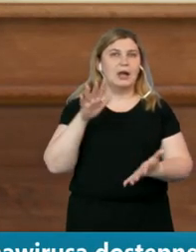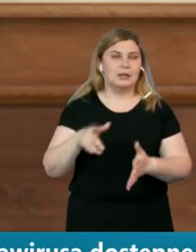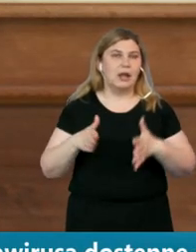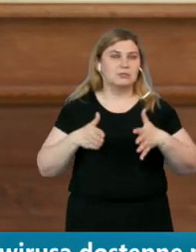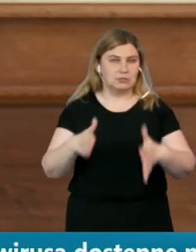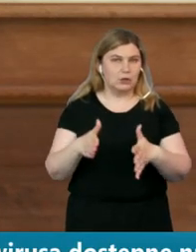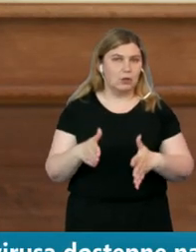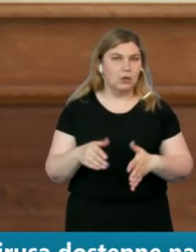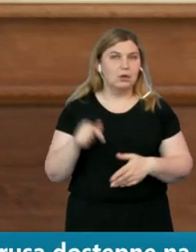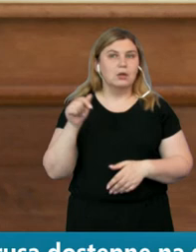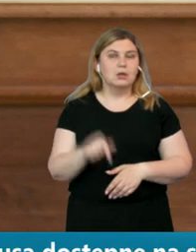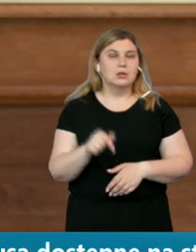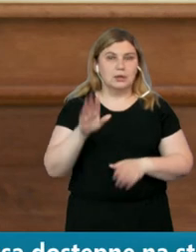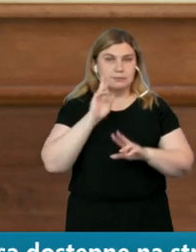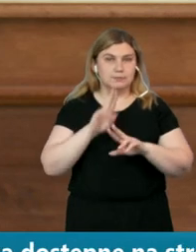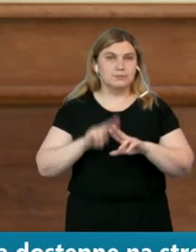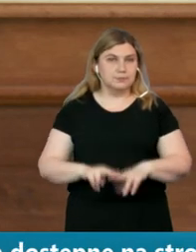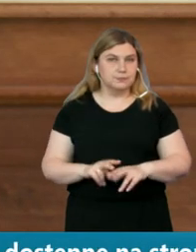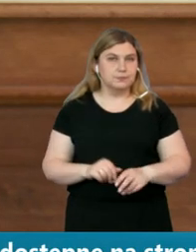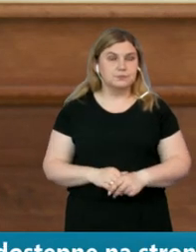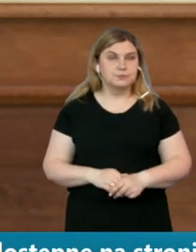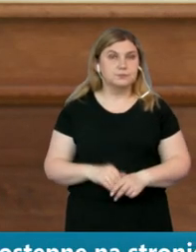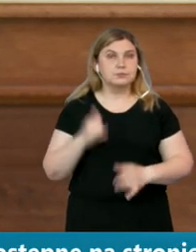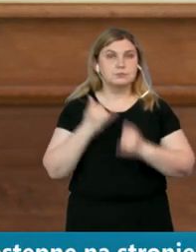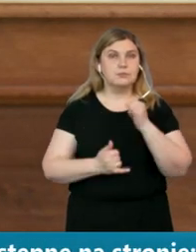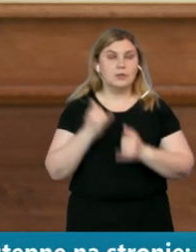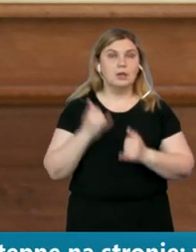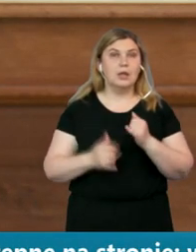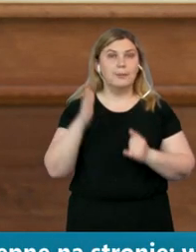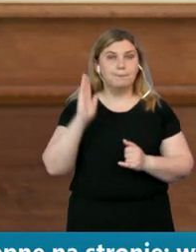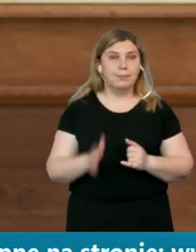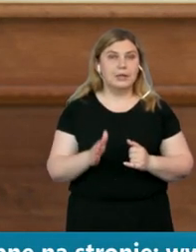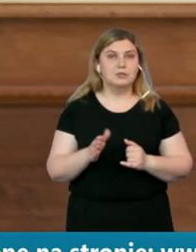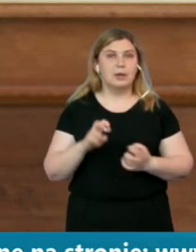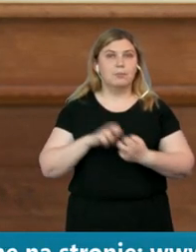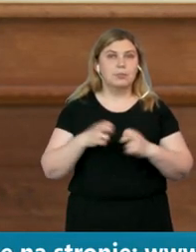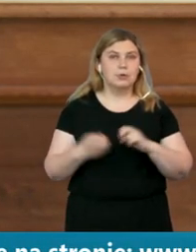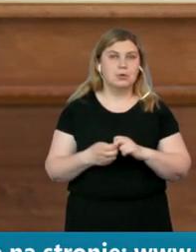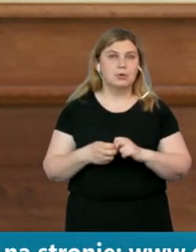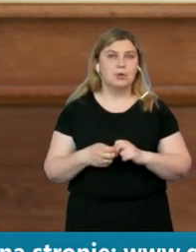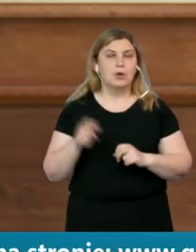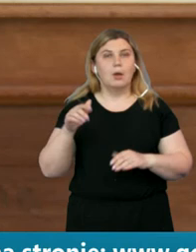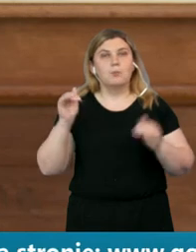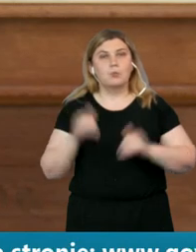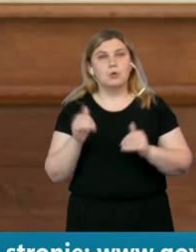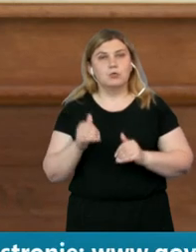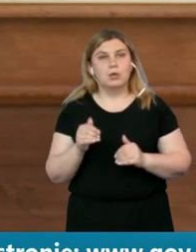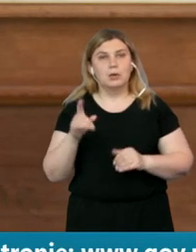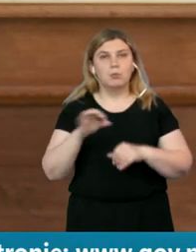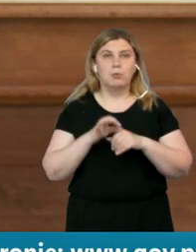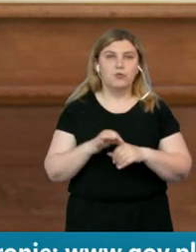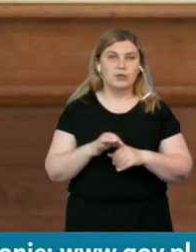ścieżki i tak to pozostanie. Oczywiście, jeżeli będzie to generowało takie problemy, jak Pan mówi, być może będziemy tam wprowadzali